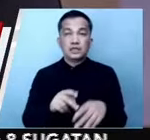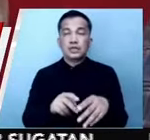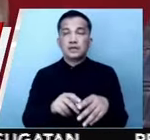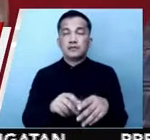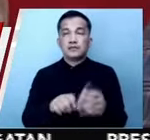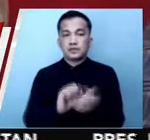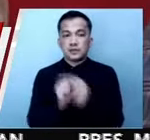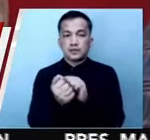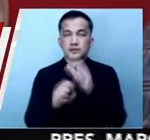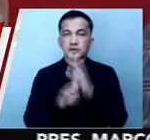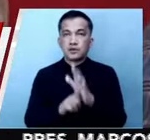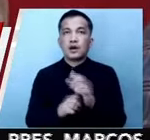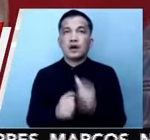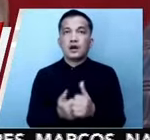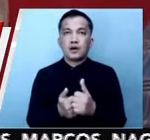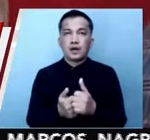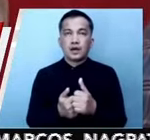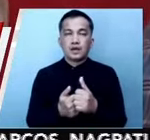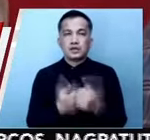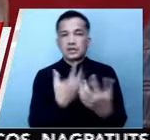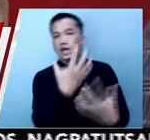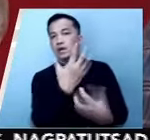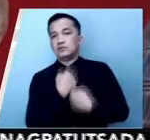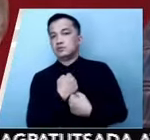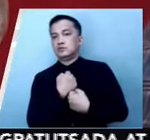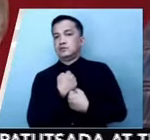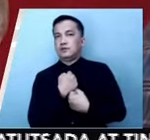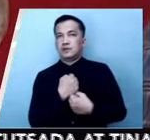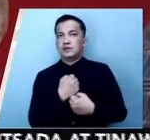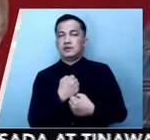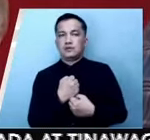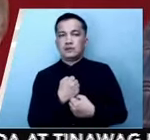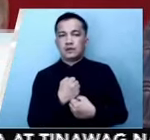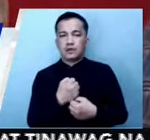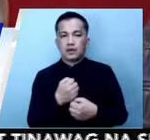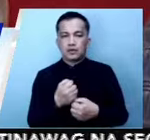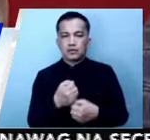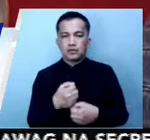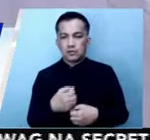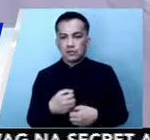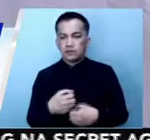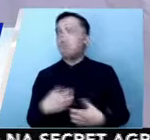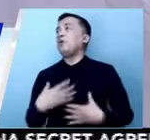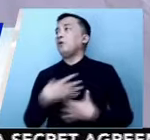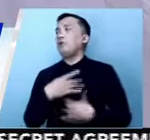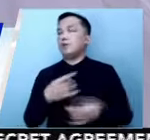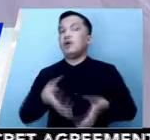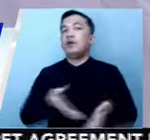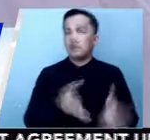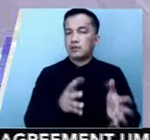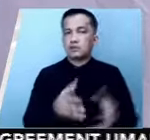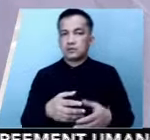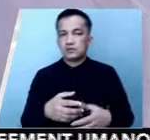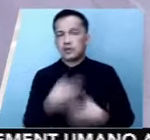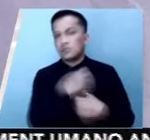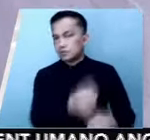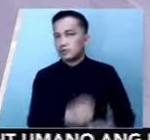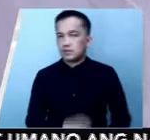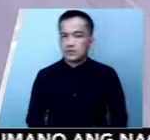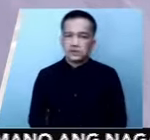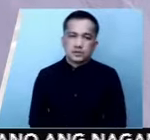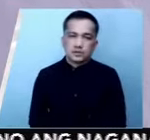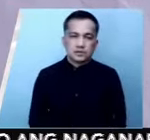how aggressor ay, you know, would allow itself na makuha niya ang gusto. Para sa GMA Integrated